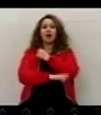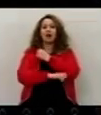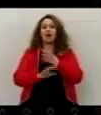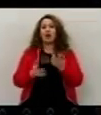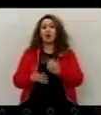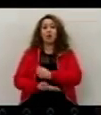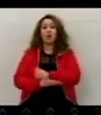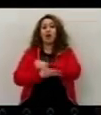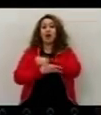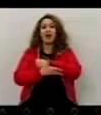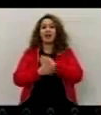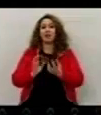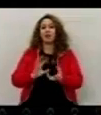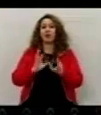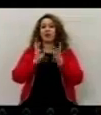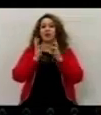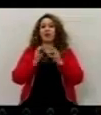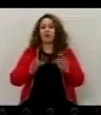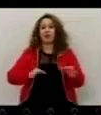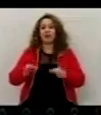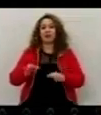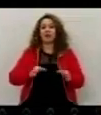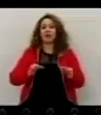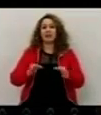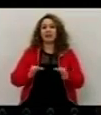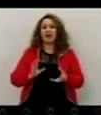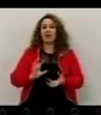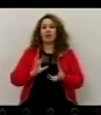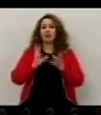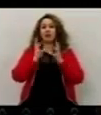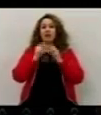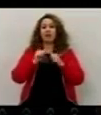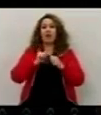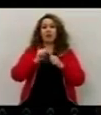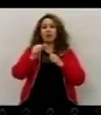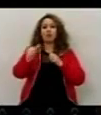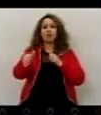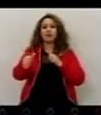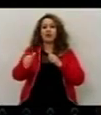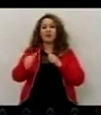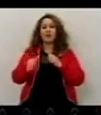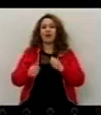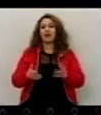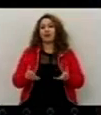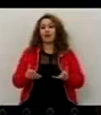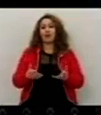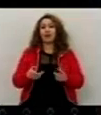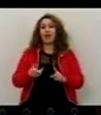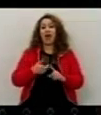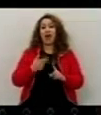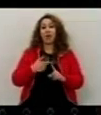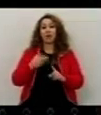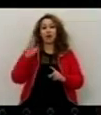لذلك وفق استراتيجية شاملة لتنمية مستدامة، وذلك دليل على اهتمام الذي يوليه